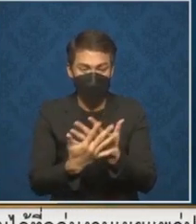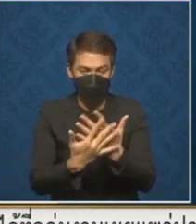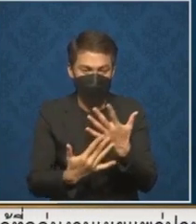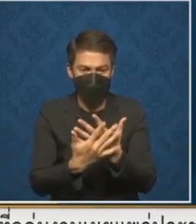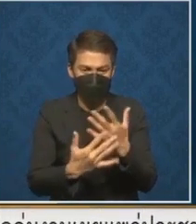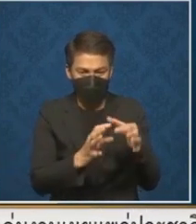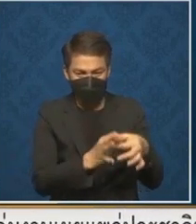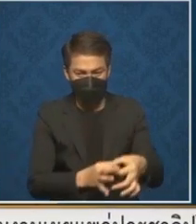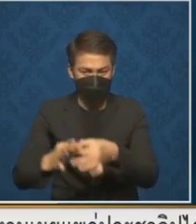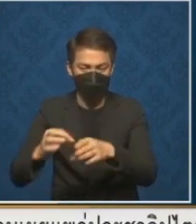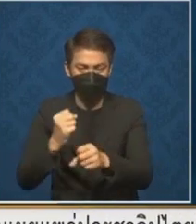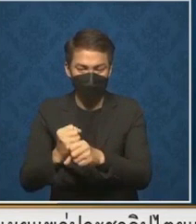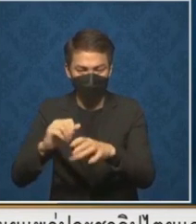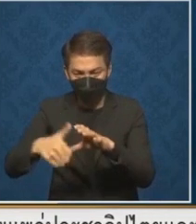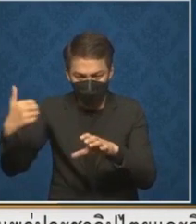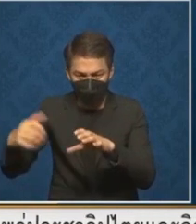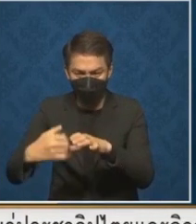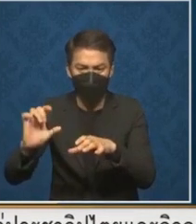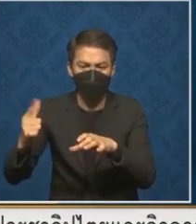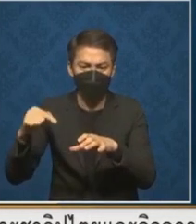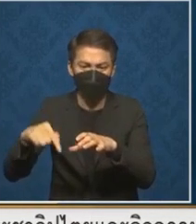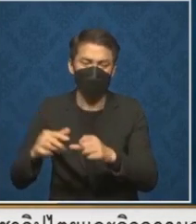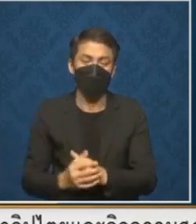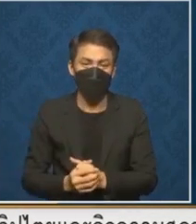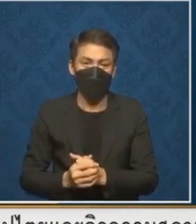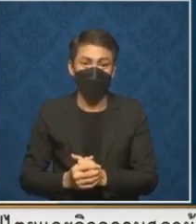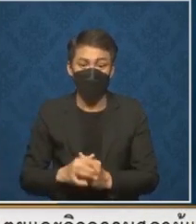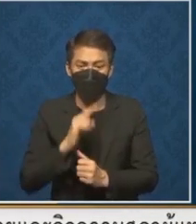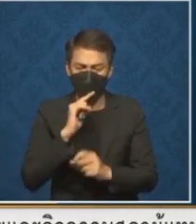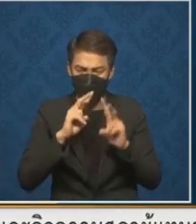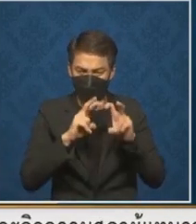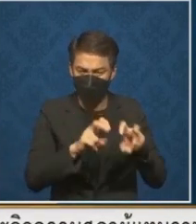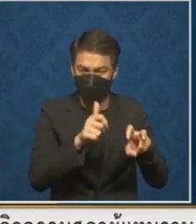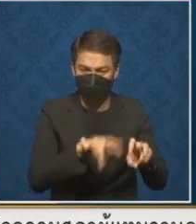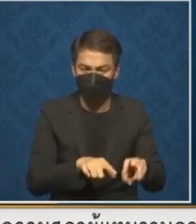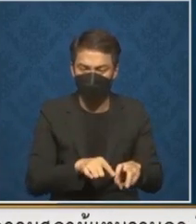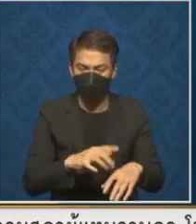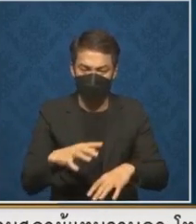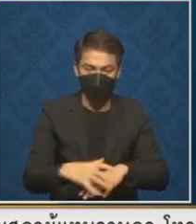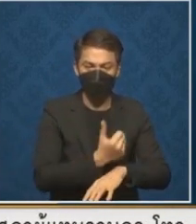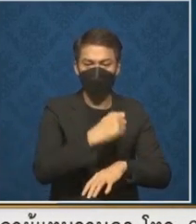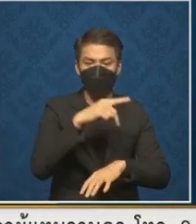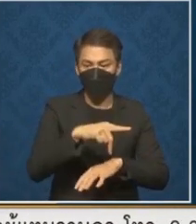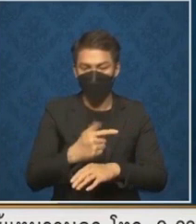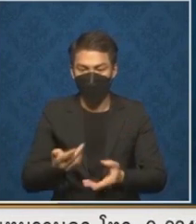อัรมืองทองหรอไม่เมอพิสูจะไม่ได้ท่านกใช้อำนาจนิยมปิดเหมองทอง